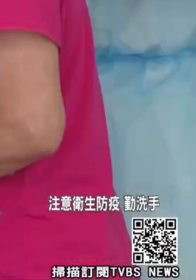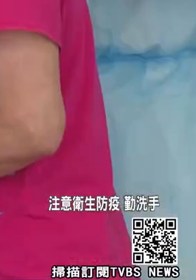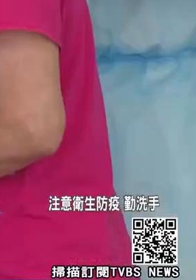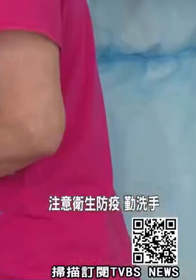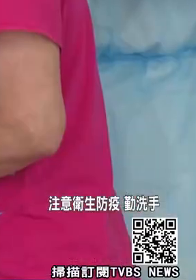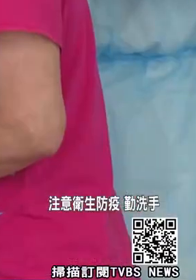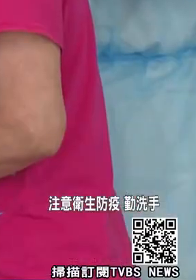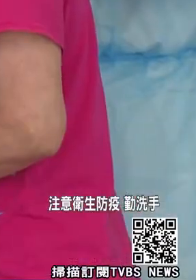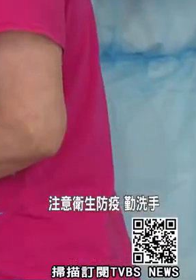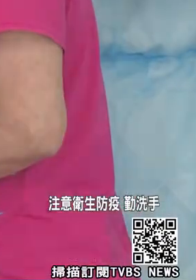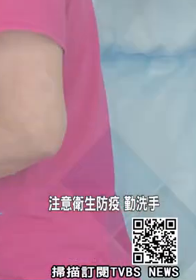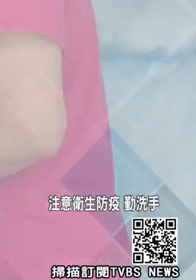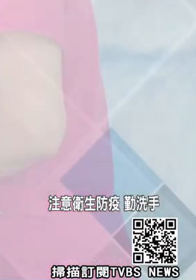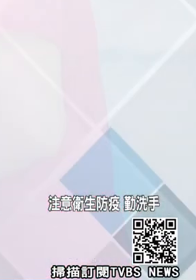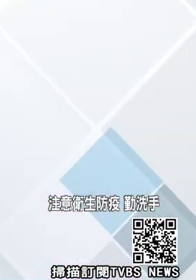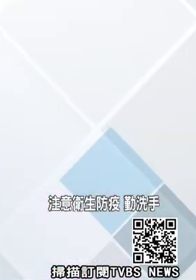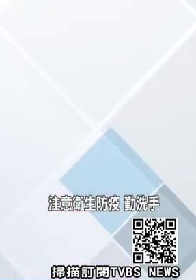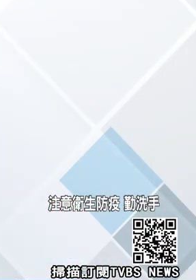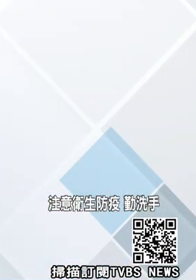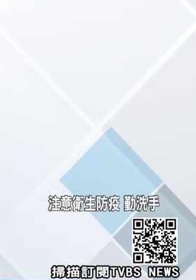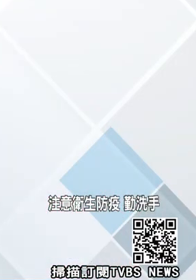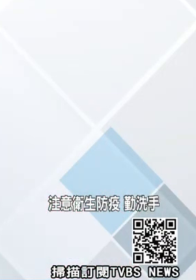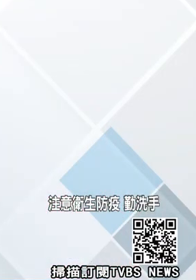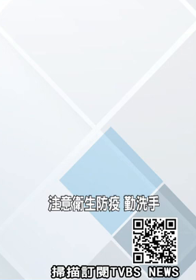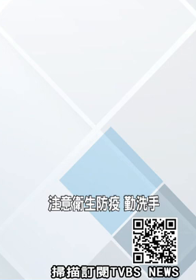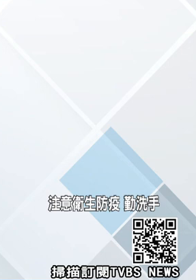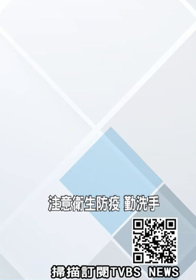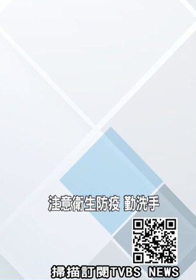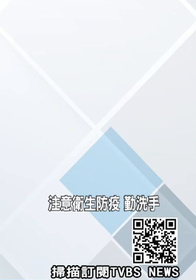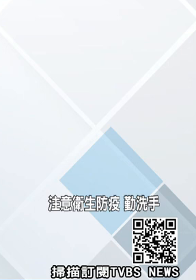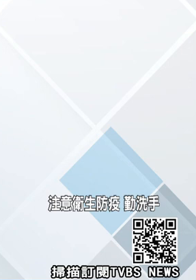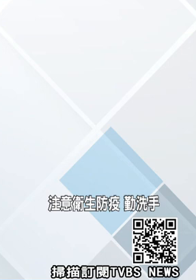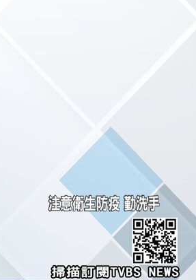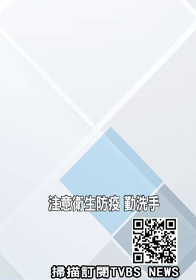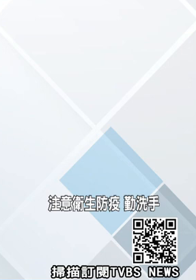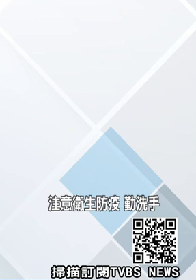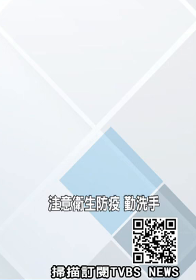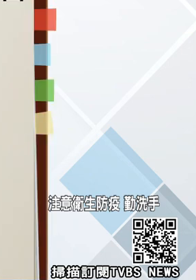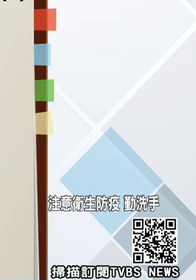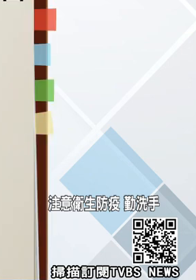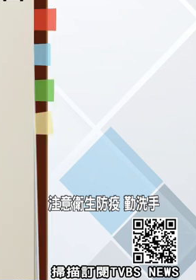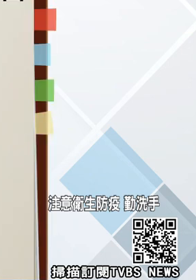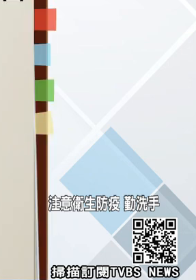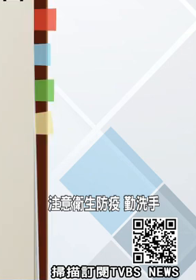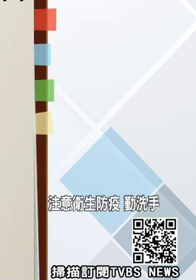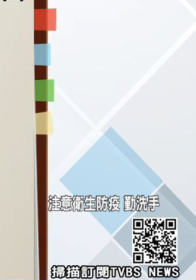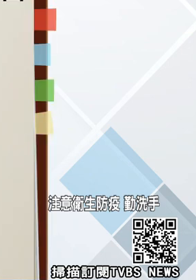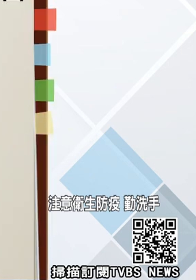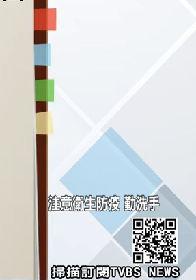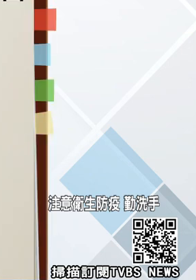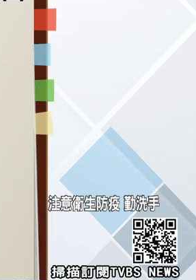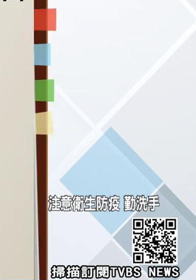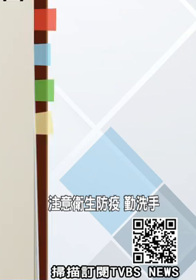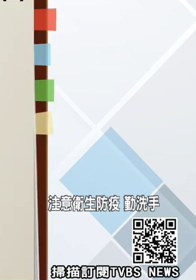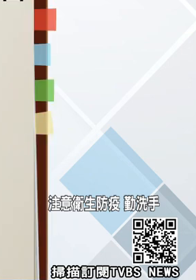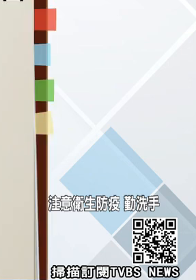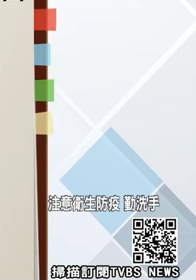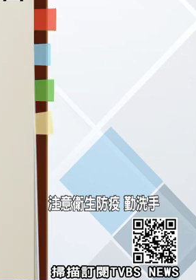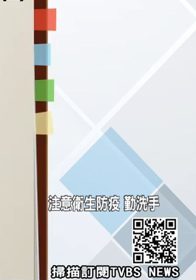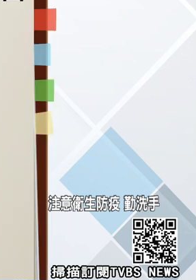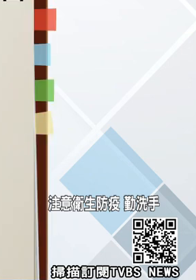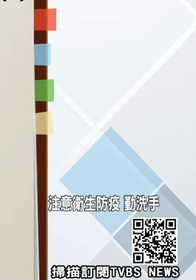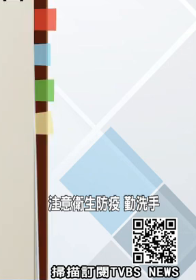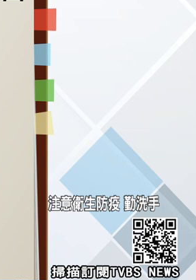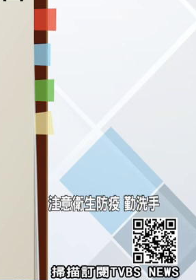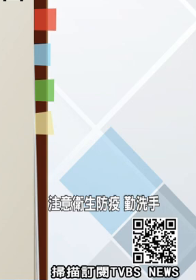当然，打疫苗也是围堵疫情关键。但新增的境外移入个案中，一名40多岁女性，4月9号和30号在美国接